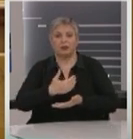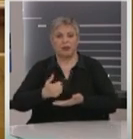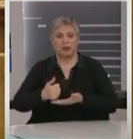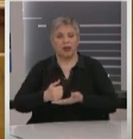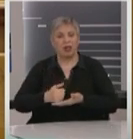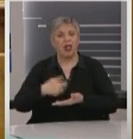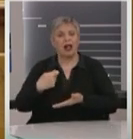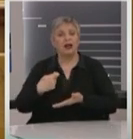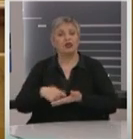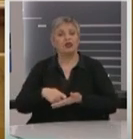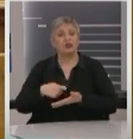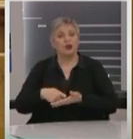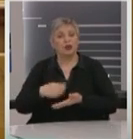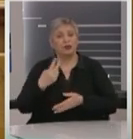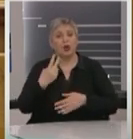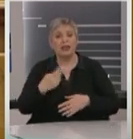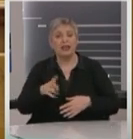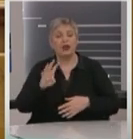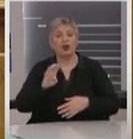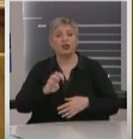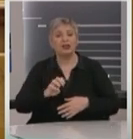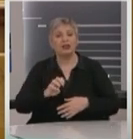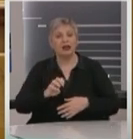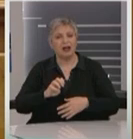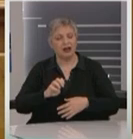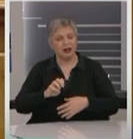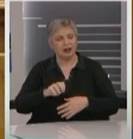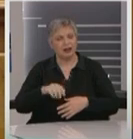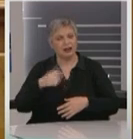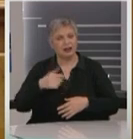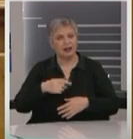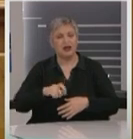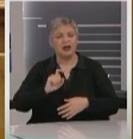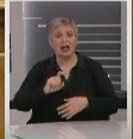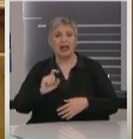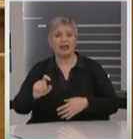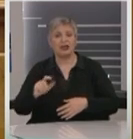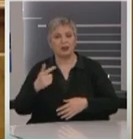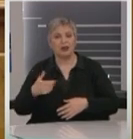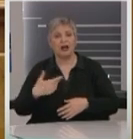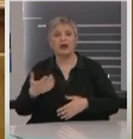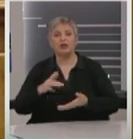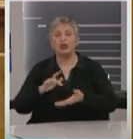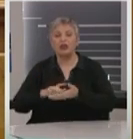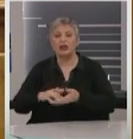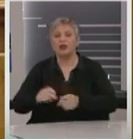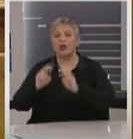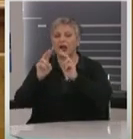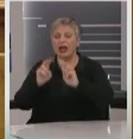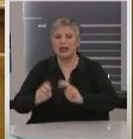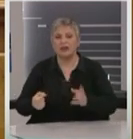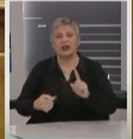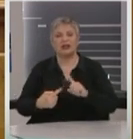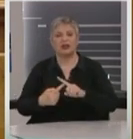ύψους 240 εκατομμυρίων από το Ελληνικό Ίδρυμα Έρευνας και Καινοτομίας για τη στήριξη νέων επιστημόνων και